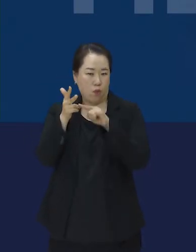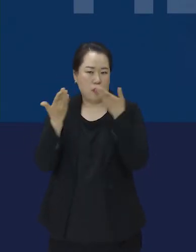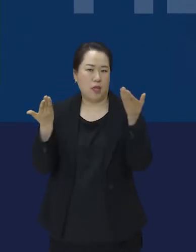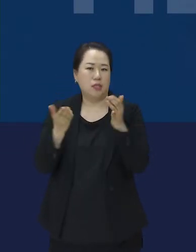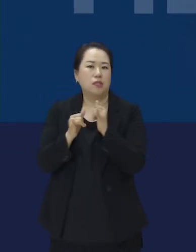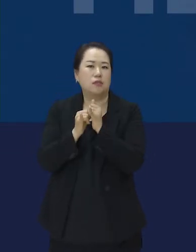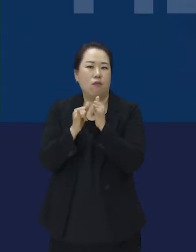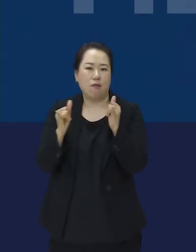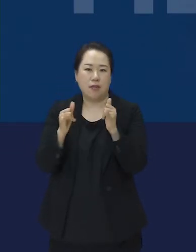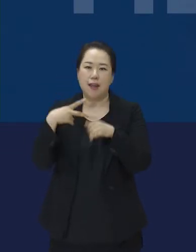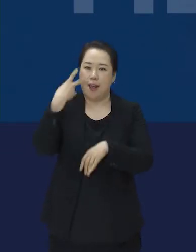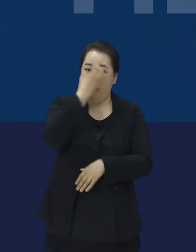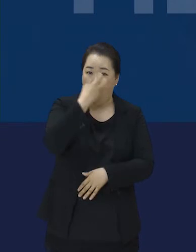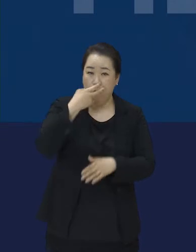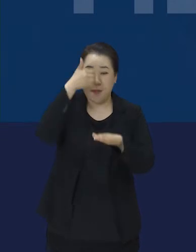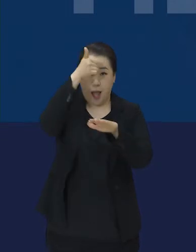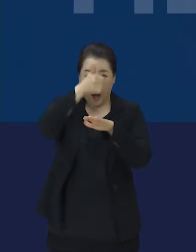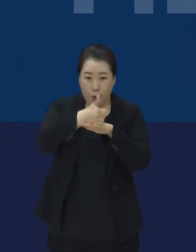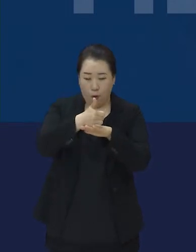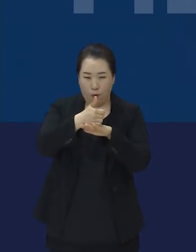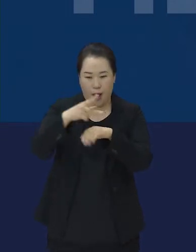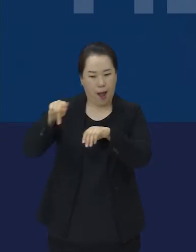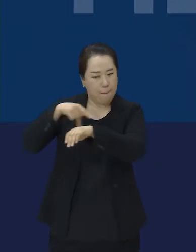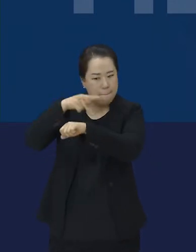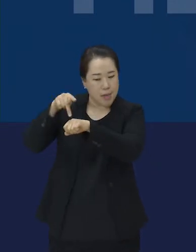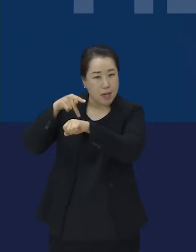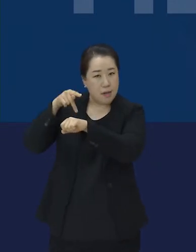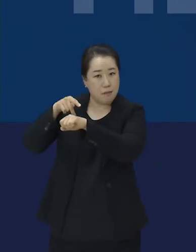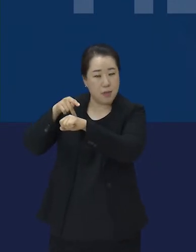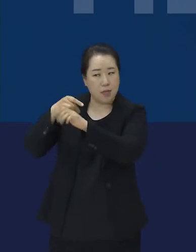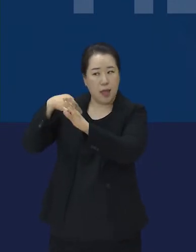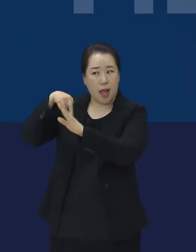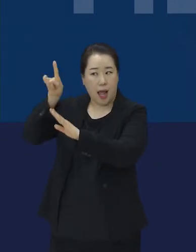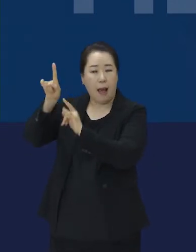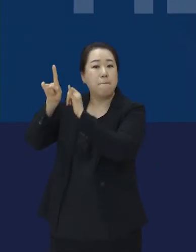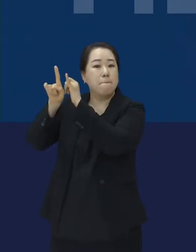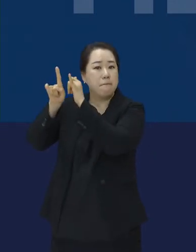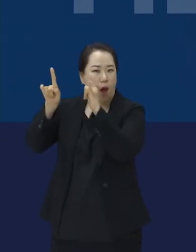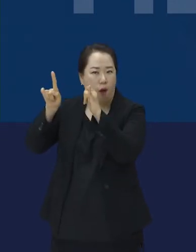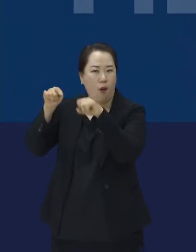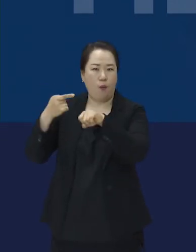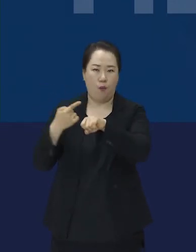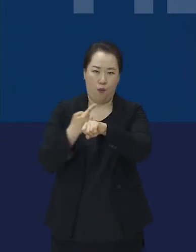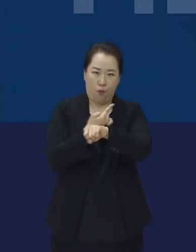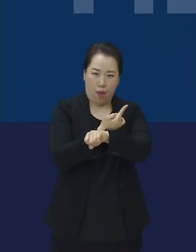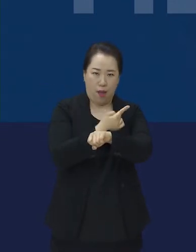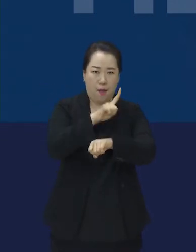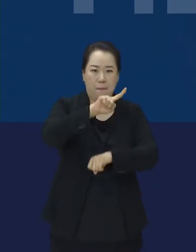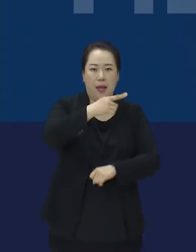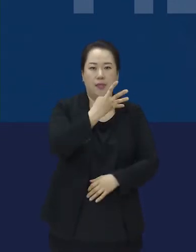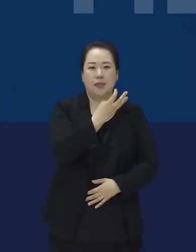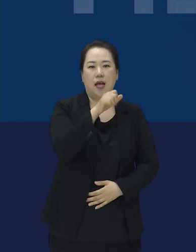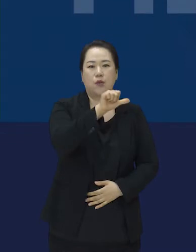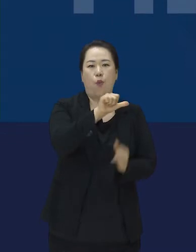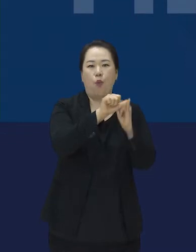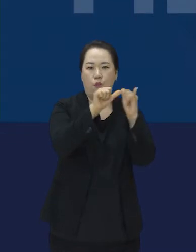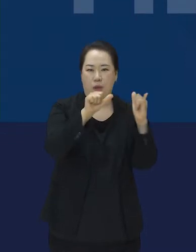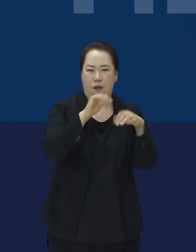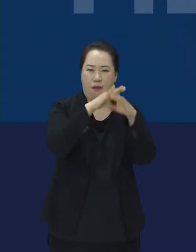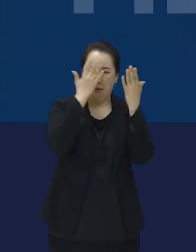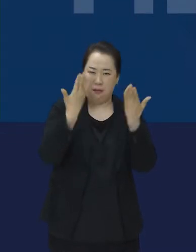직원들에 대한 검사 결과 필리핀을 방문 중인 종업원 한 명을 제외하고 145명